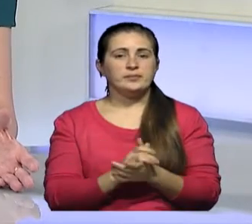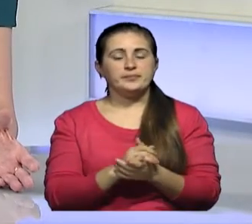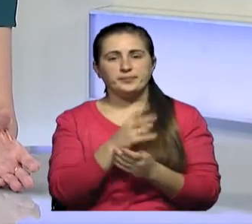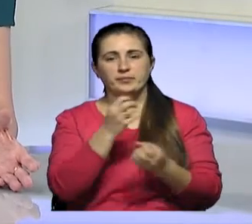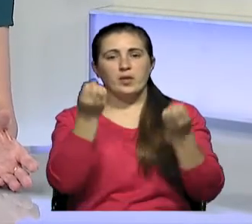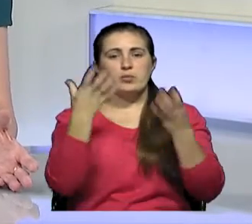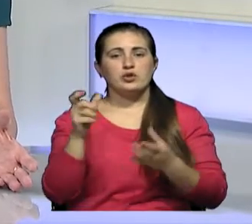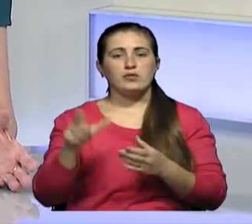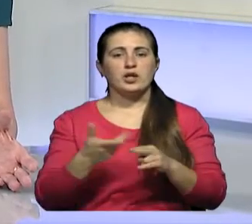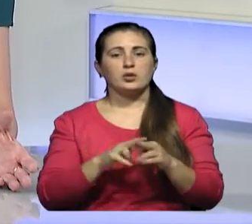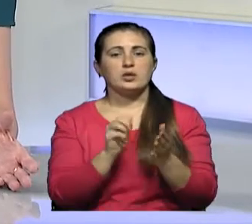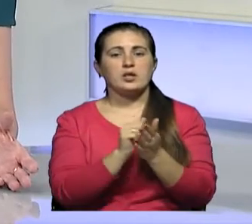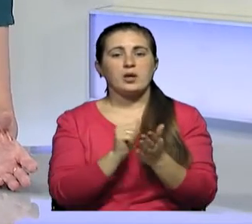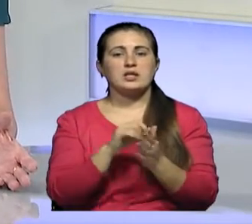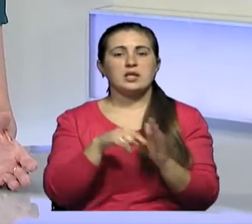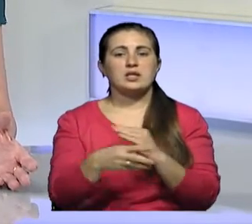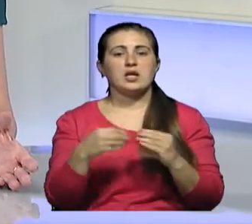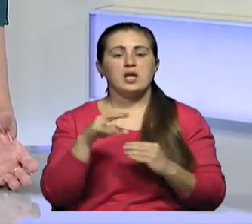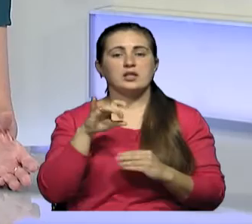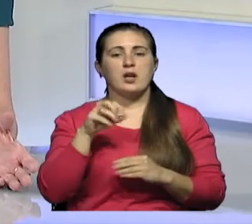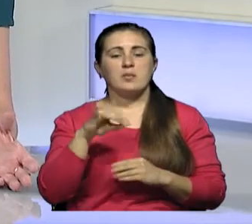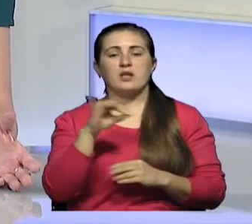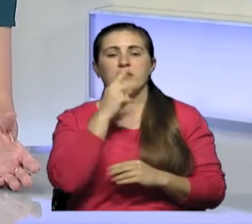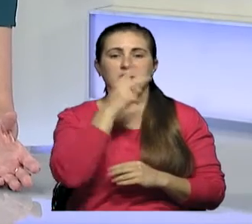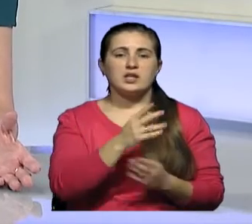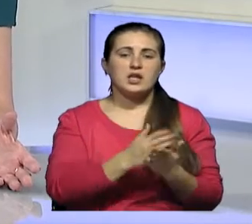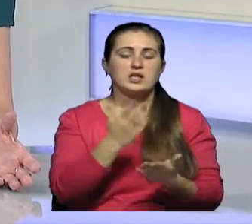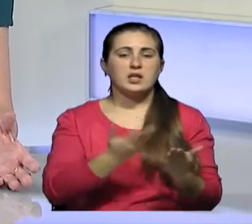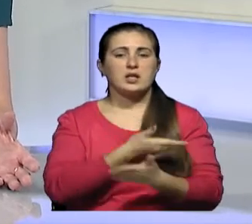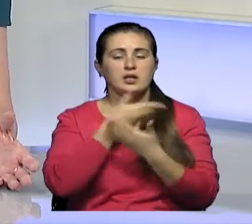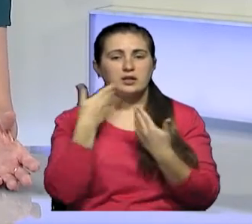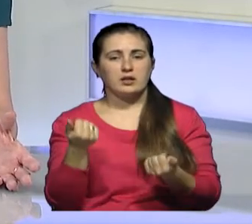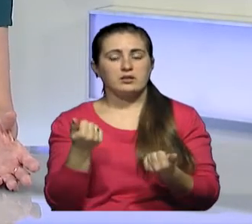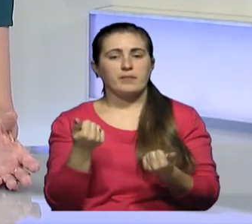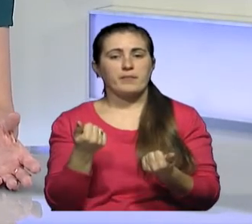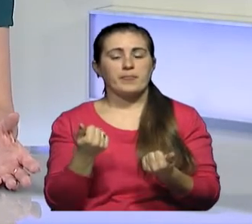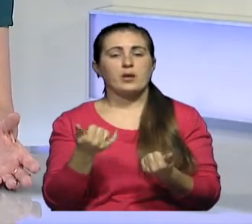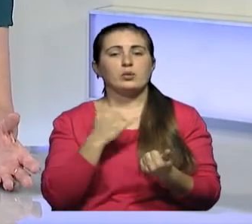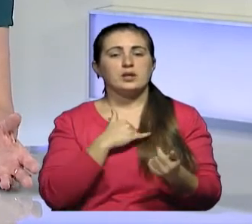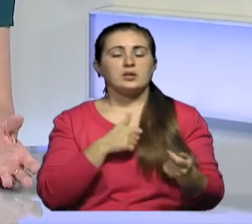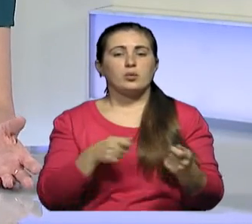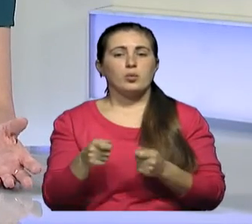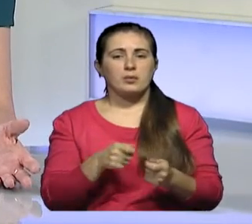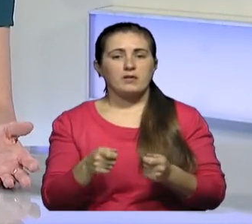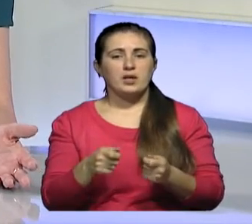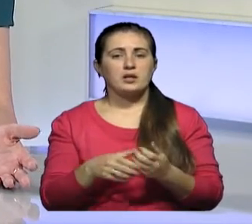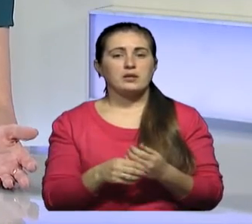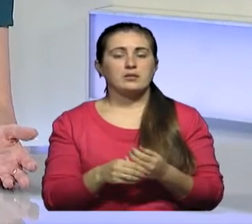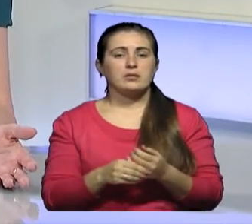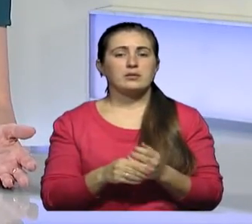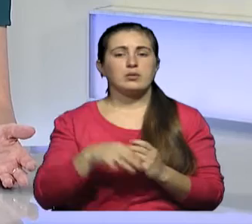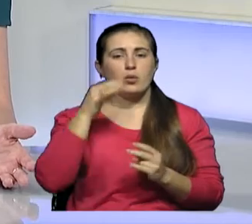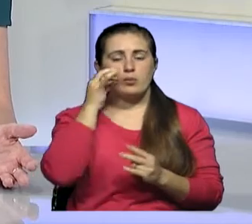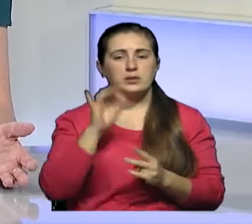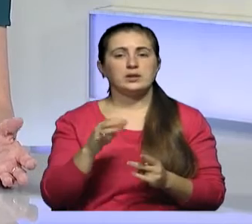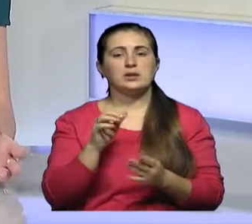человек который занимается недрами и видит есть они там или нет у нас управление опыт и